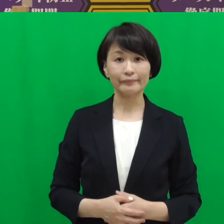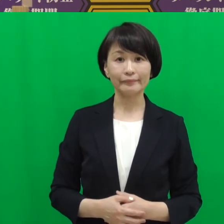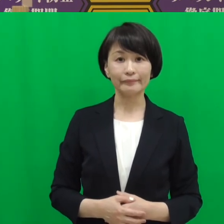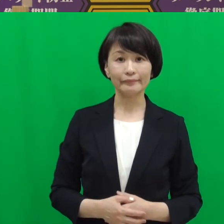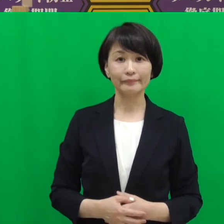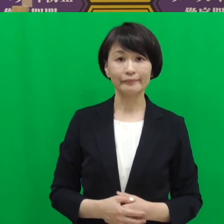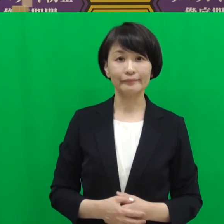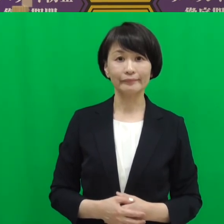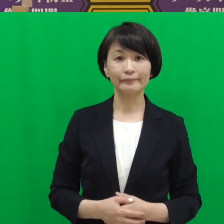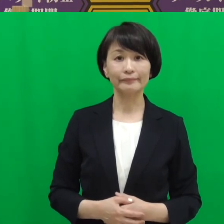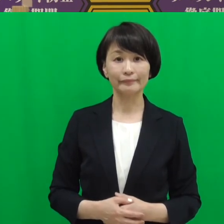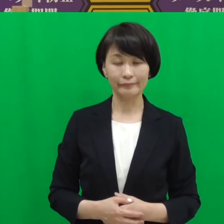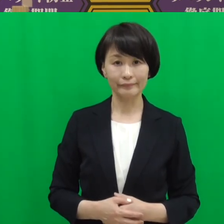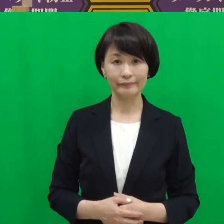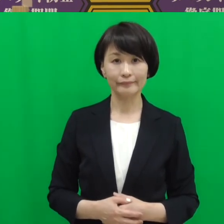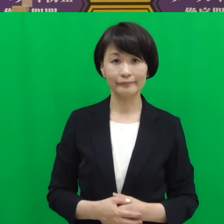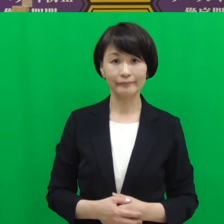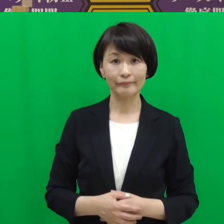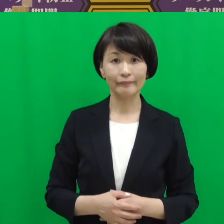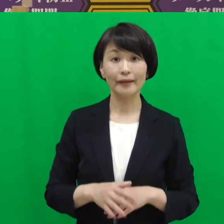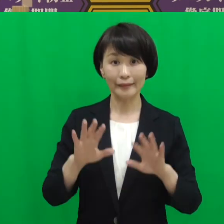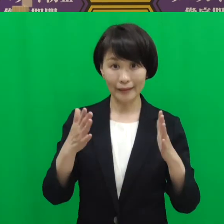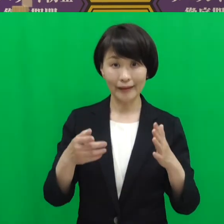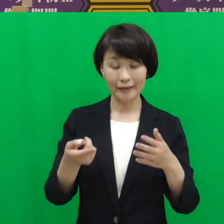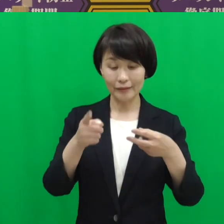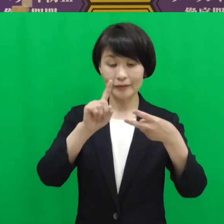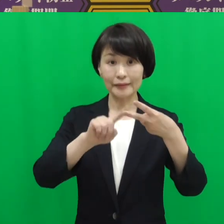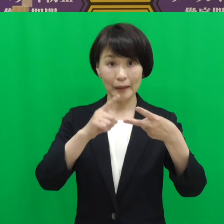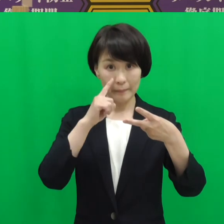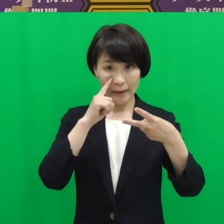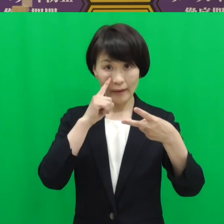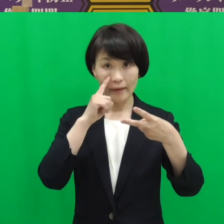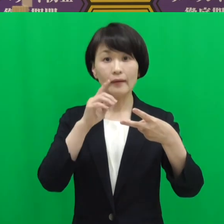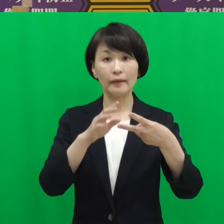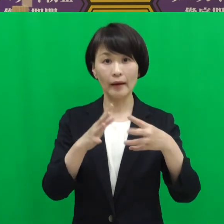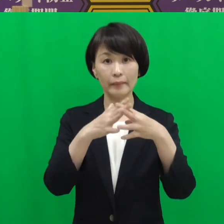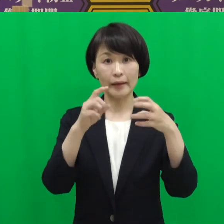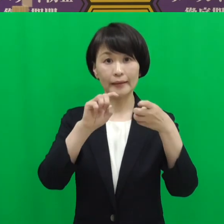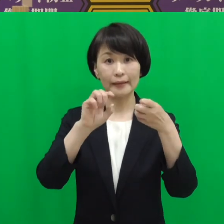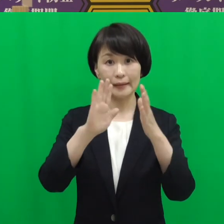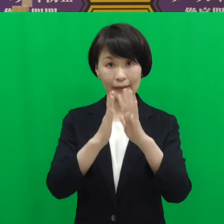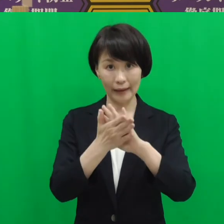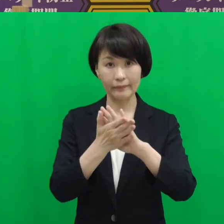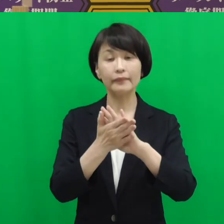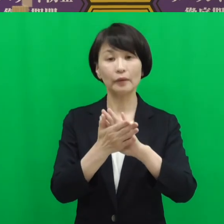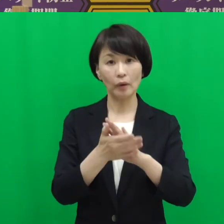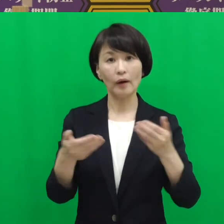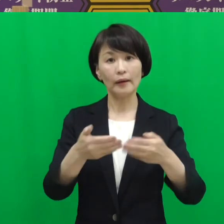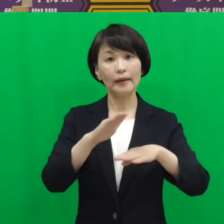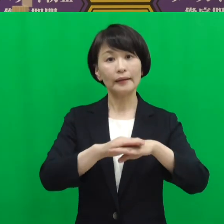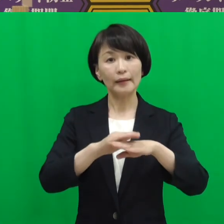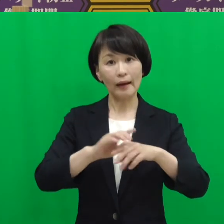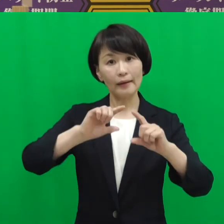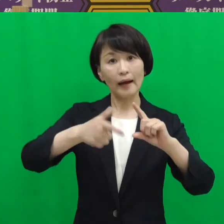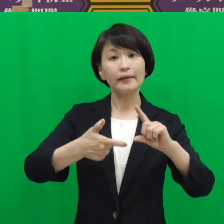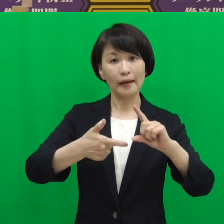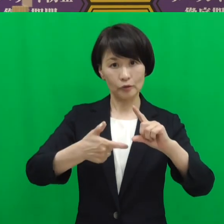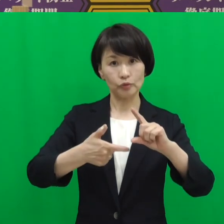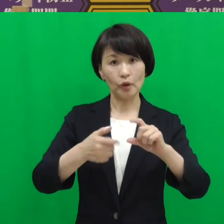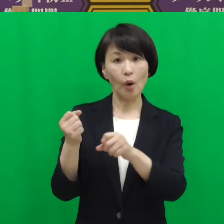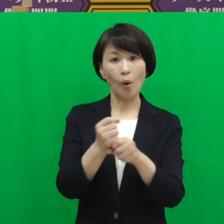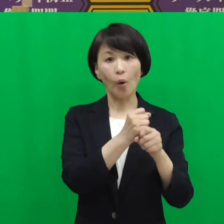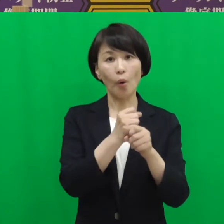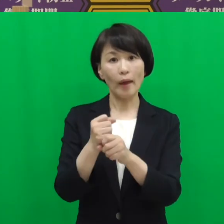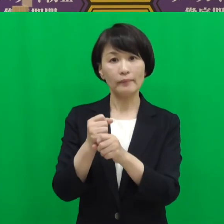はい、なければ次に2件目、宮城県働き方改革応援宣言プロジェクト事